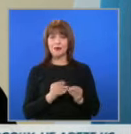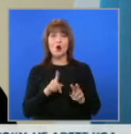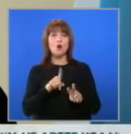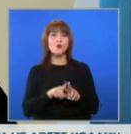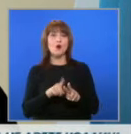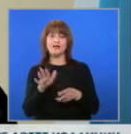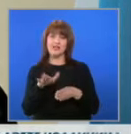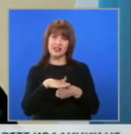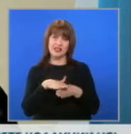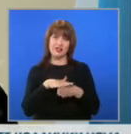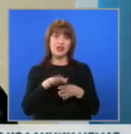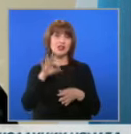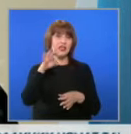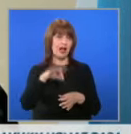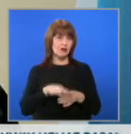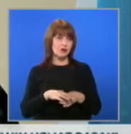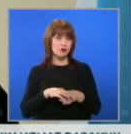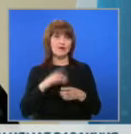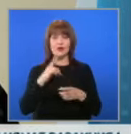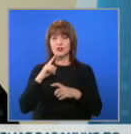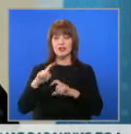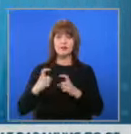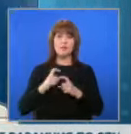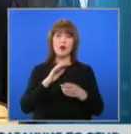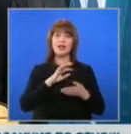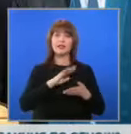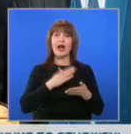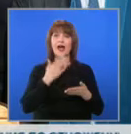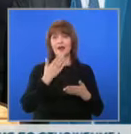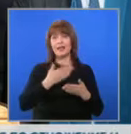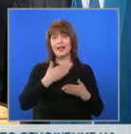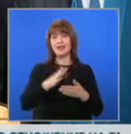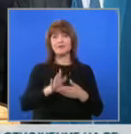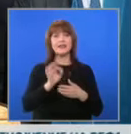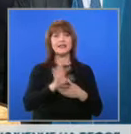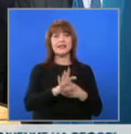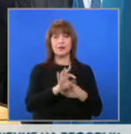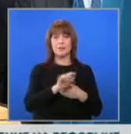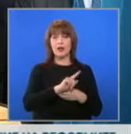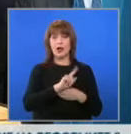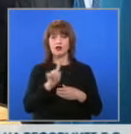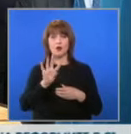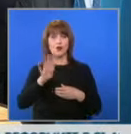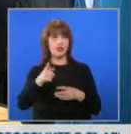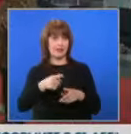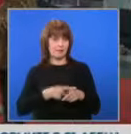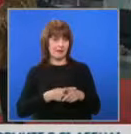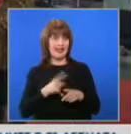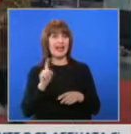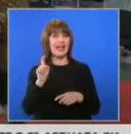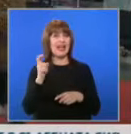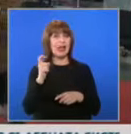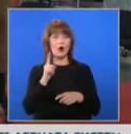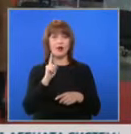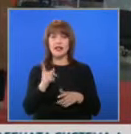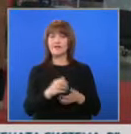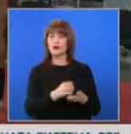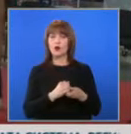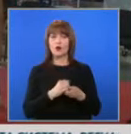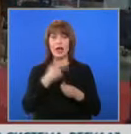се извини, че е гласувал за спорната наредба на синода за избор на митрополити. До 4 месеца митрополит Григорий трябва да